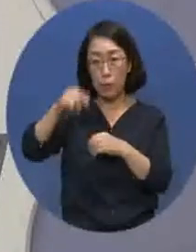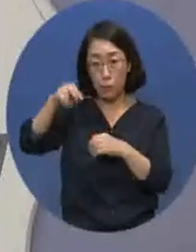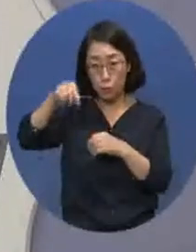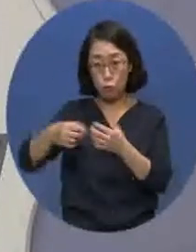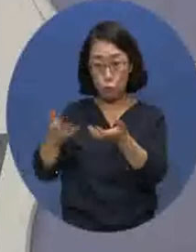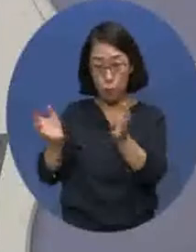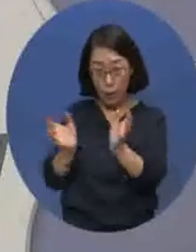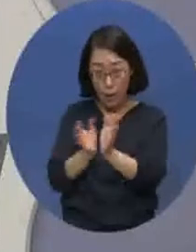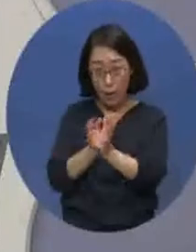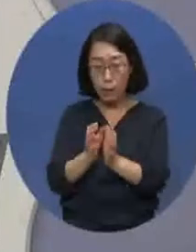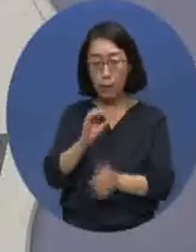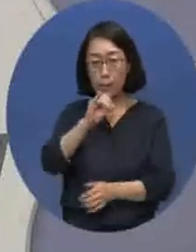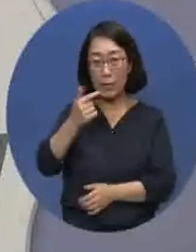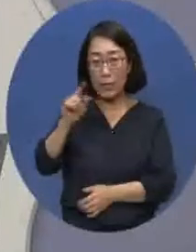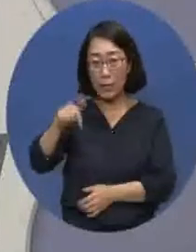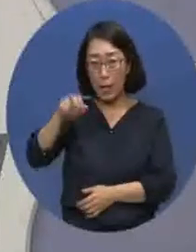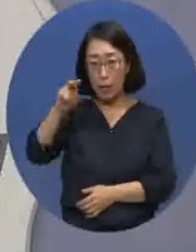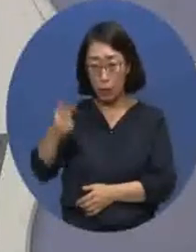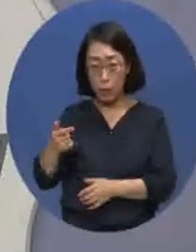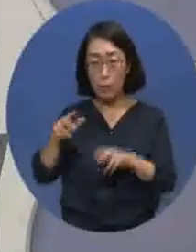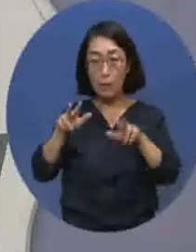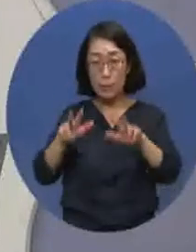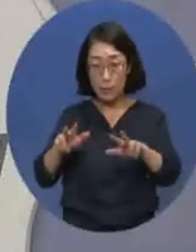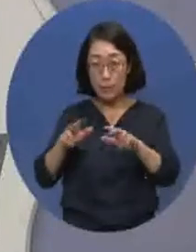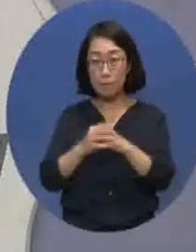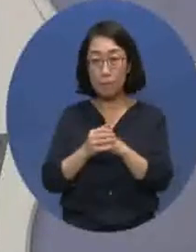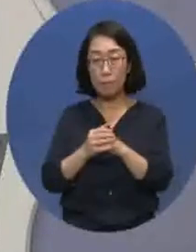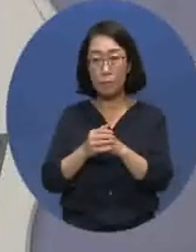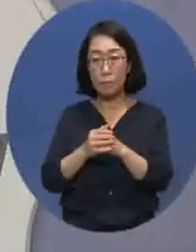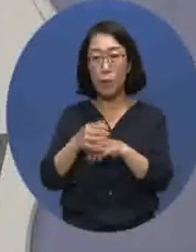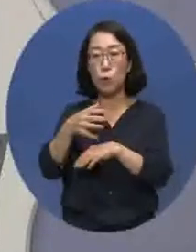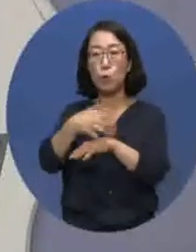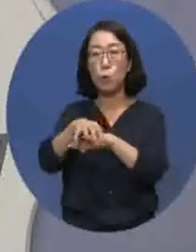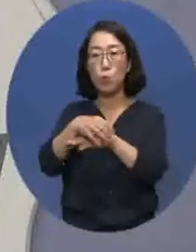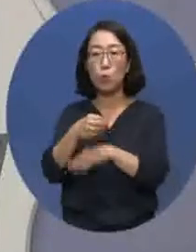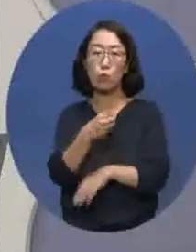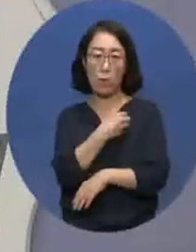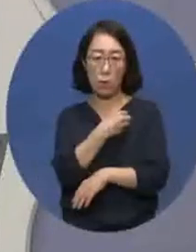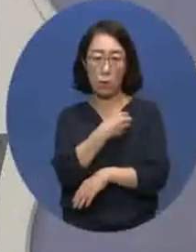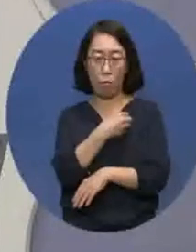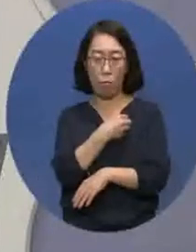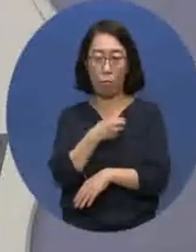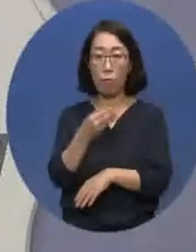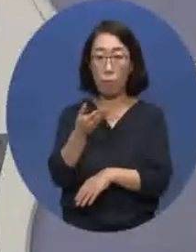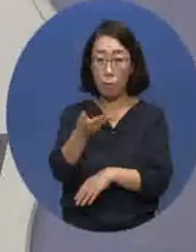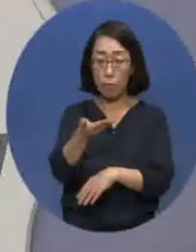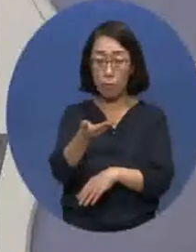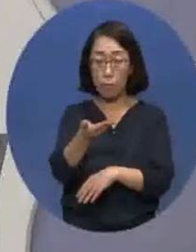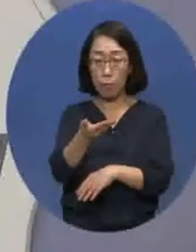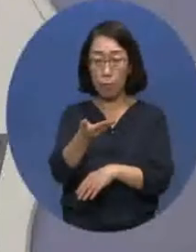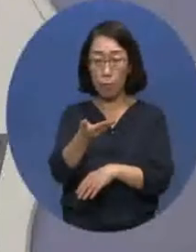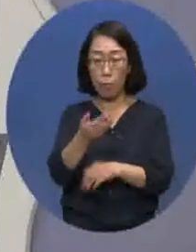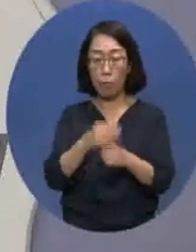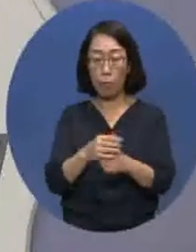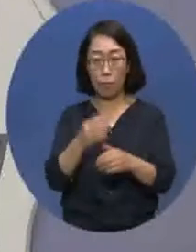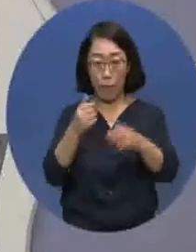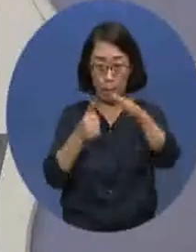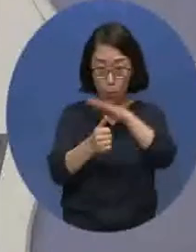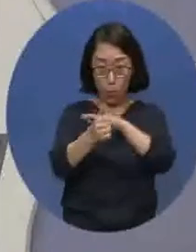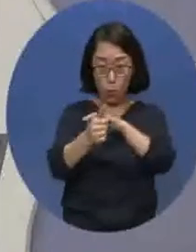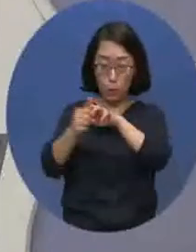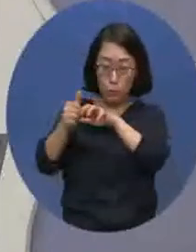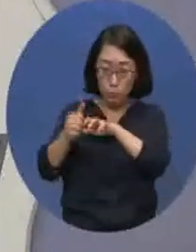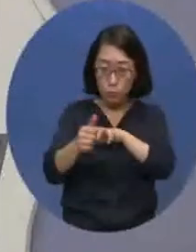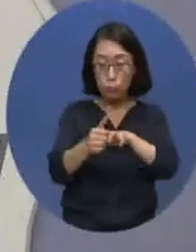이낙연 전 총리 고 지금 현재 종로구 의원 이시죠 그분 을 필두로 해서 코로나